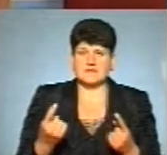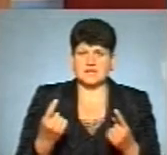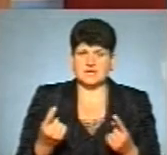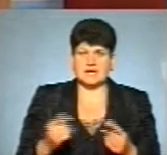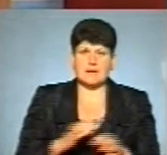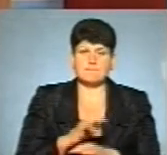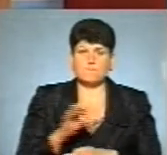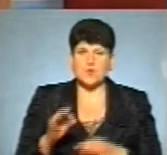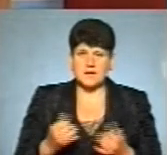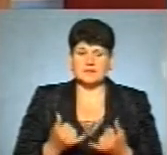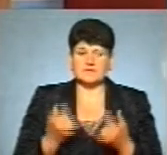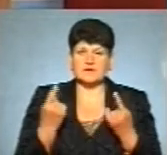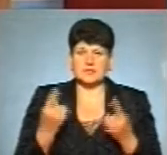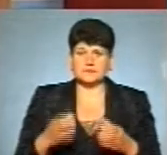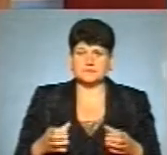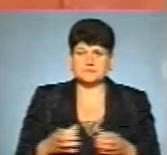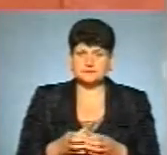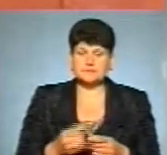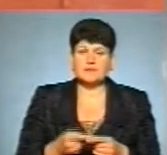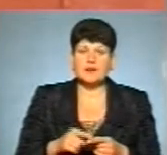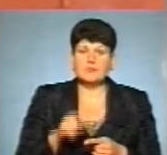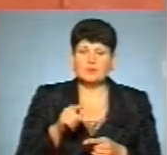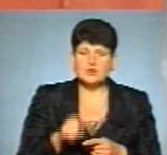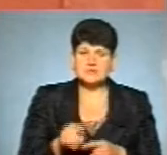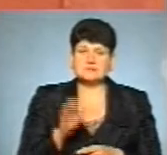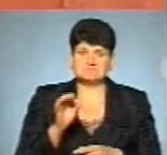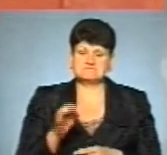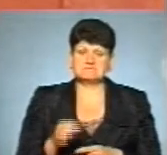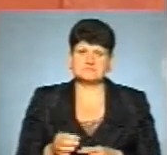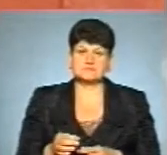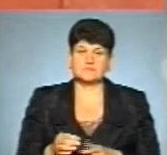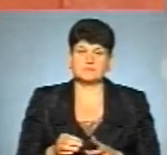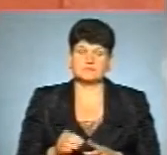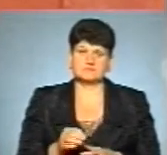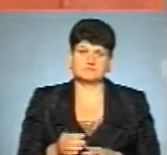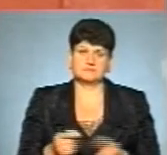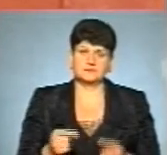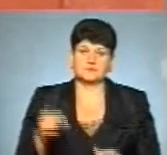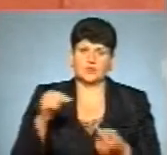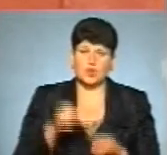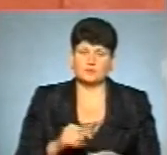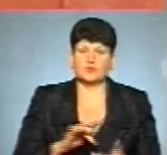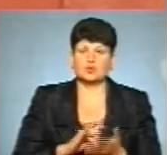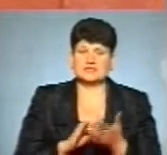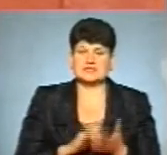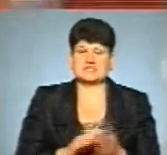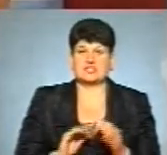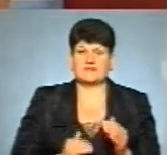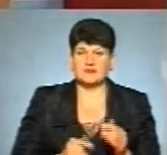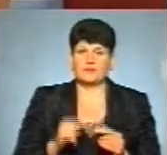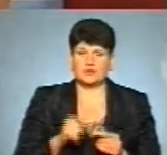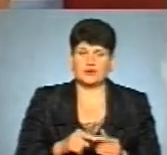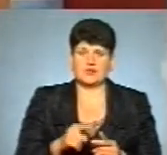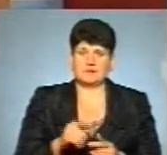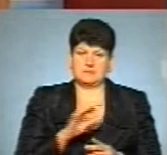проєктів для великих груп, тому що саме це комерційно привабливо для туристичних фірм. саме вони є надійними,